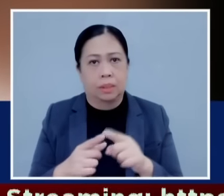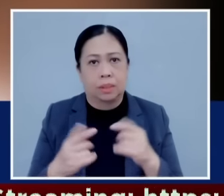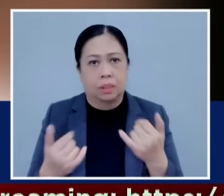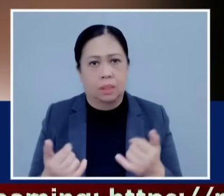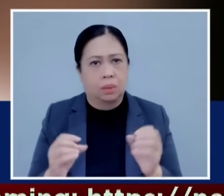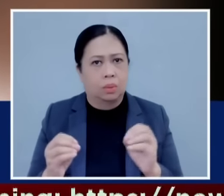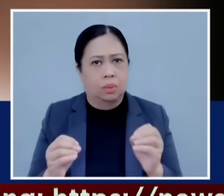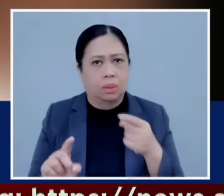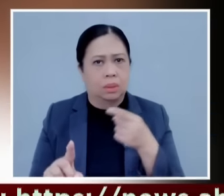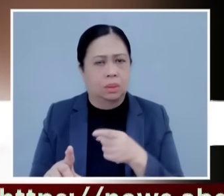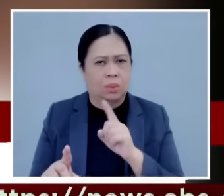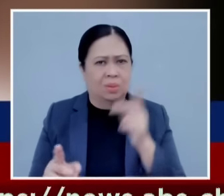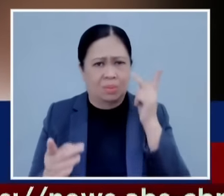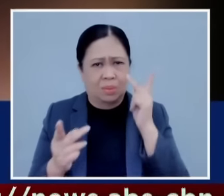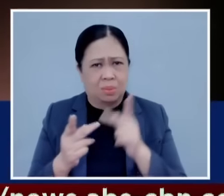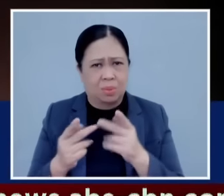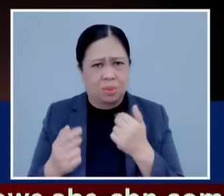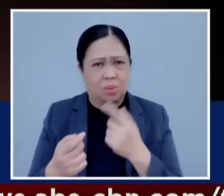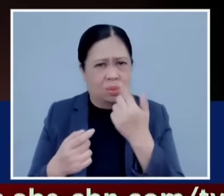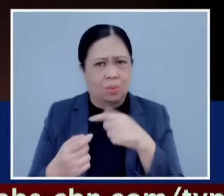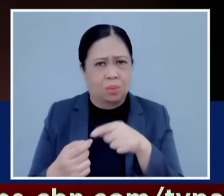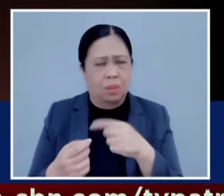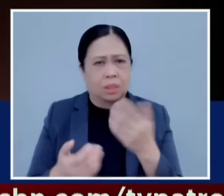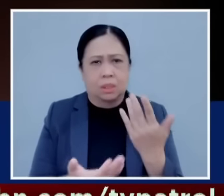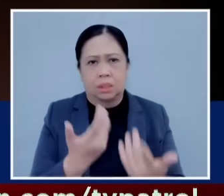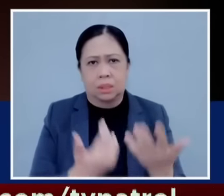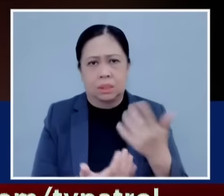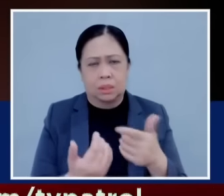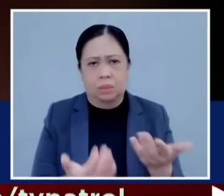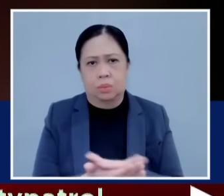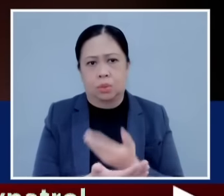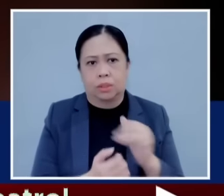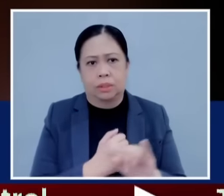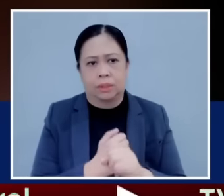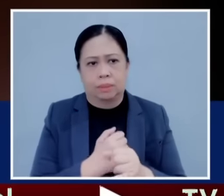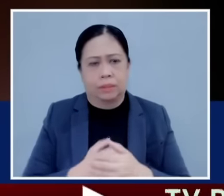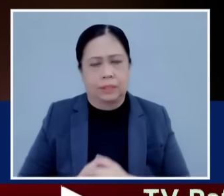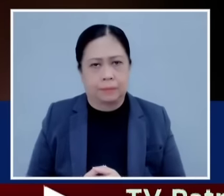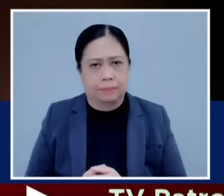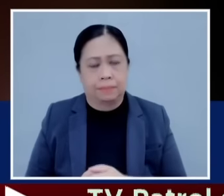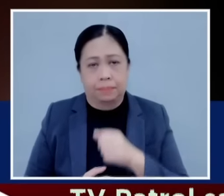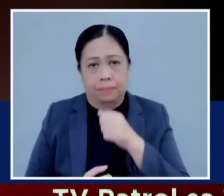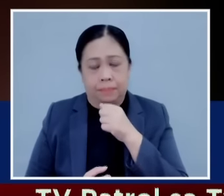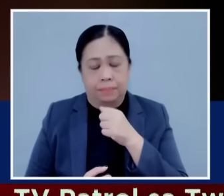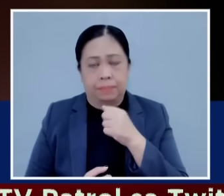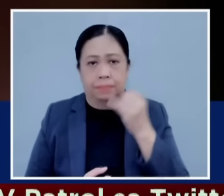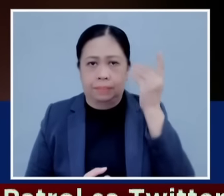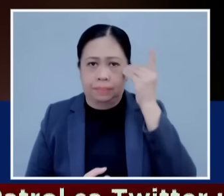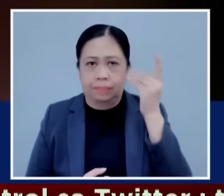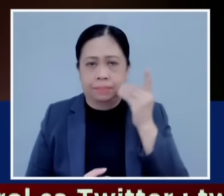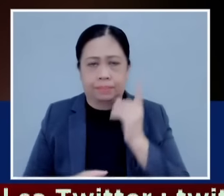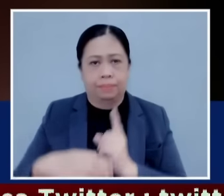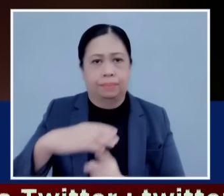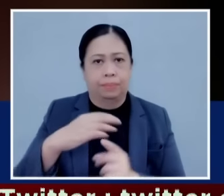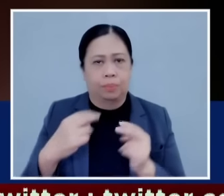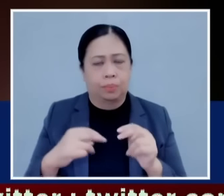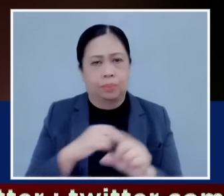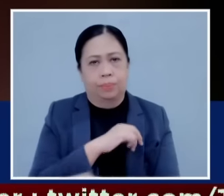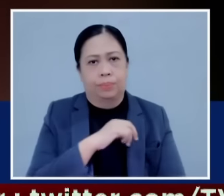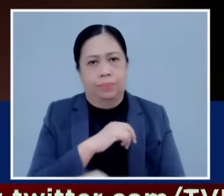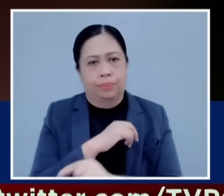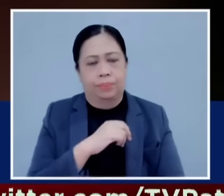rin matukoy na motibo o mga pulis sa pagsunog sa modern jeepney. Dennis Datu, ABS-CBN News, Quezon